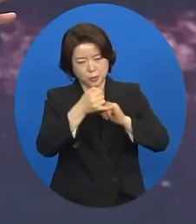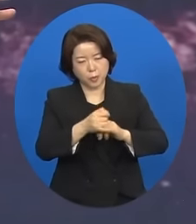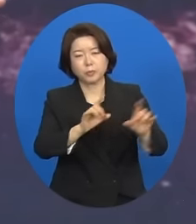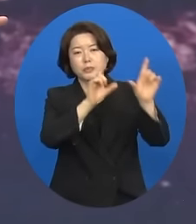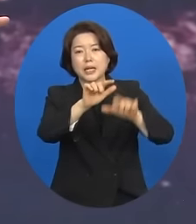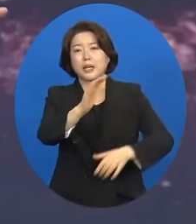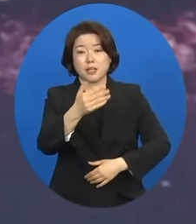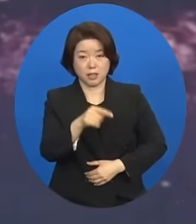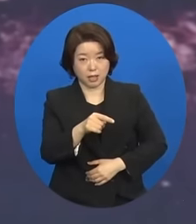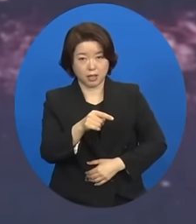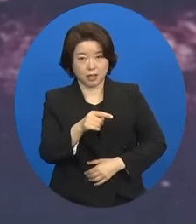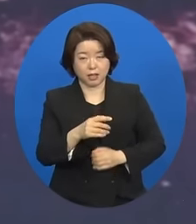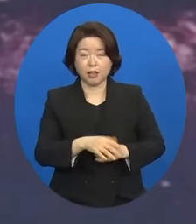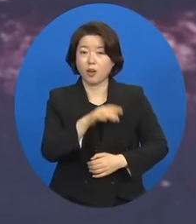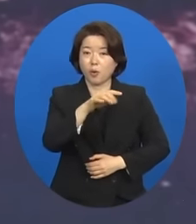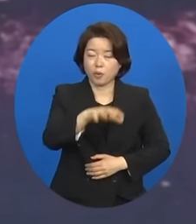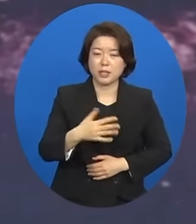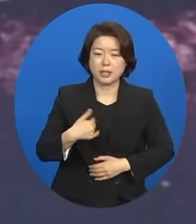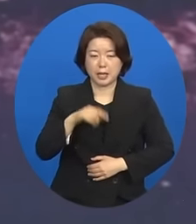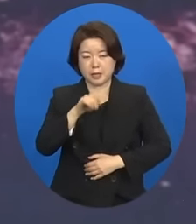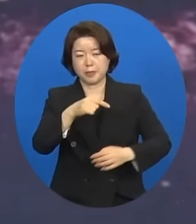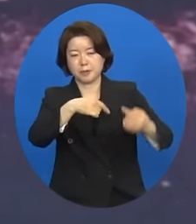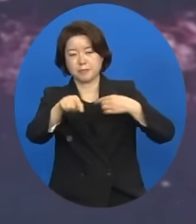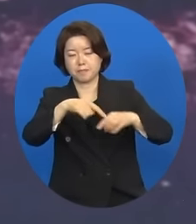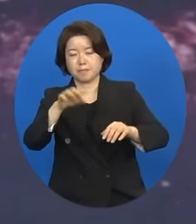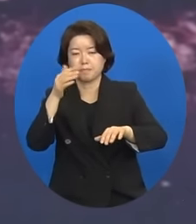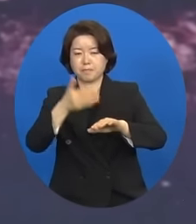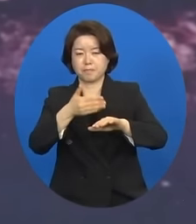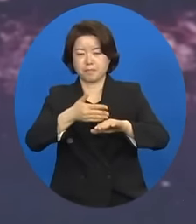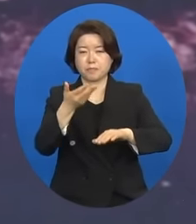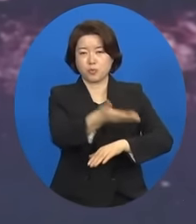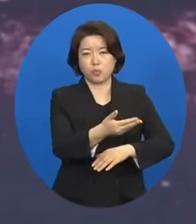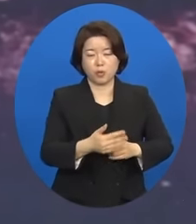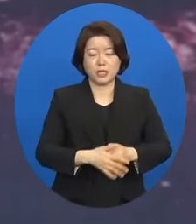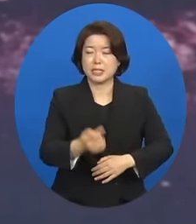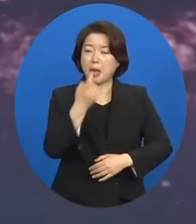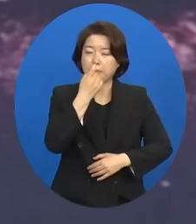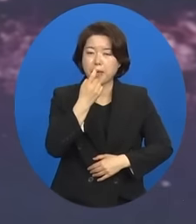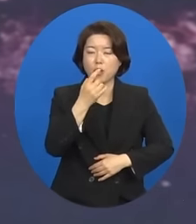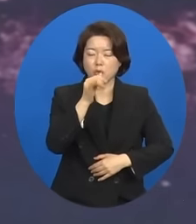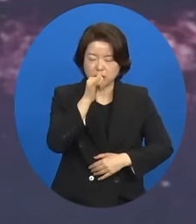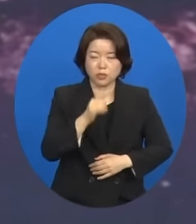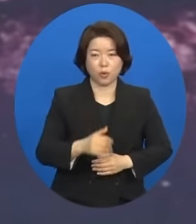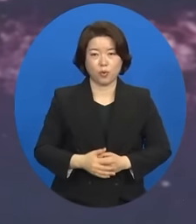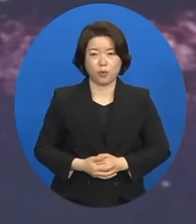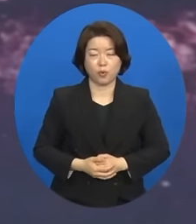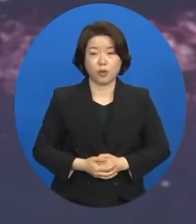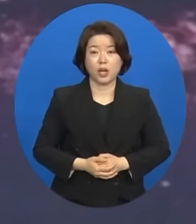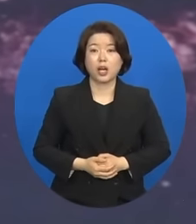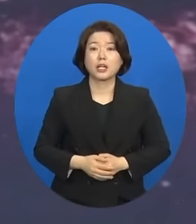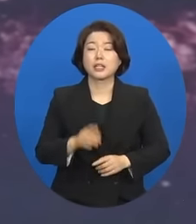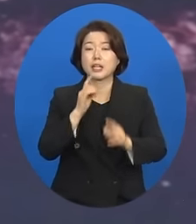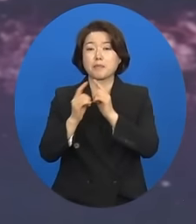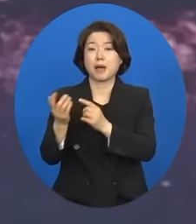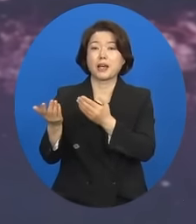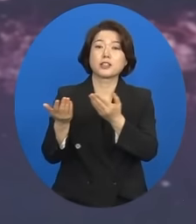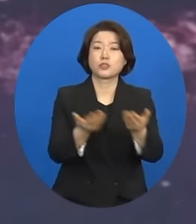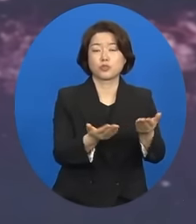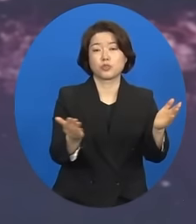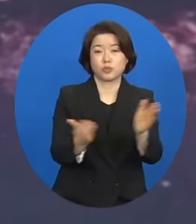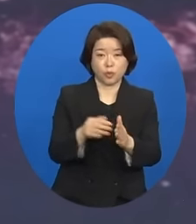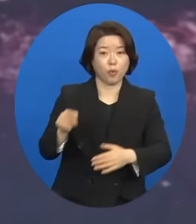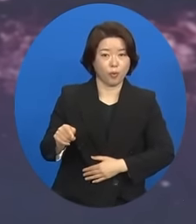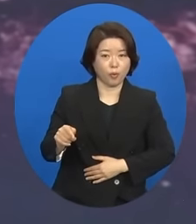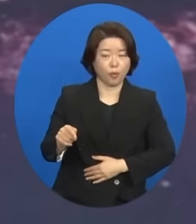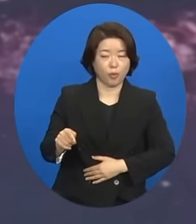해 거기서 내가 너를 다룰 거야 네가 거기서 반드시 배워야 할 것이 있어라고 사실은 말씀을 하신